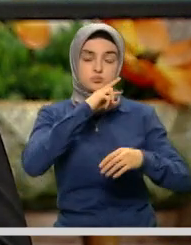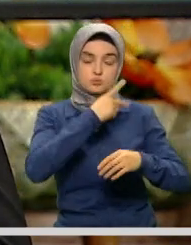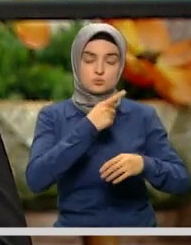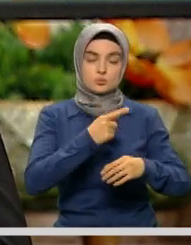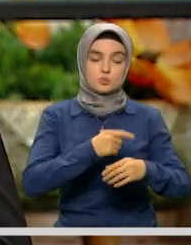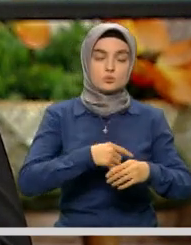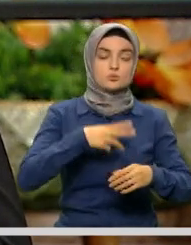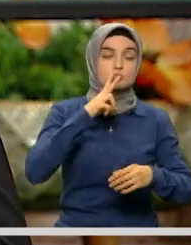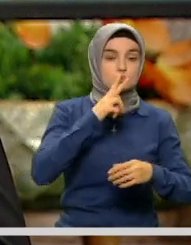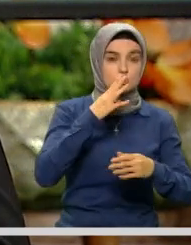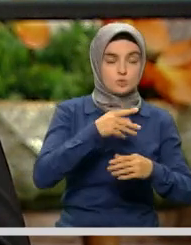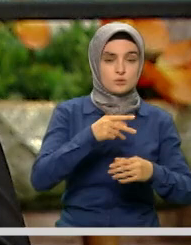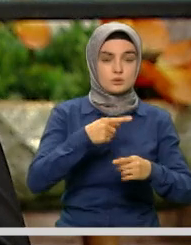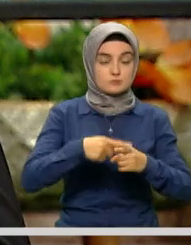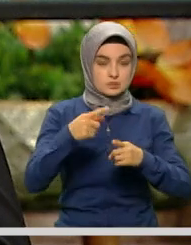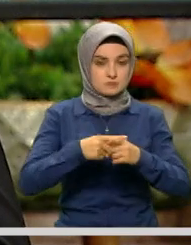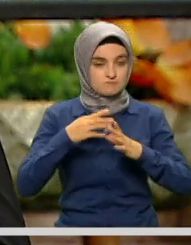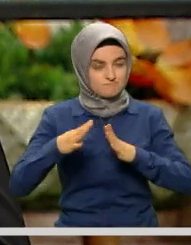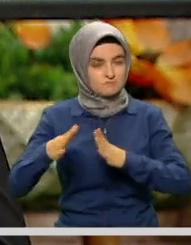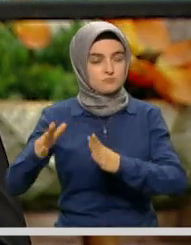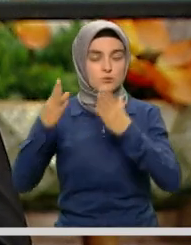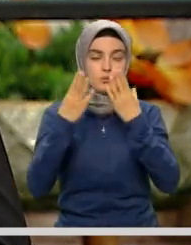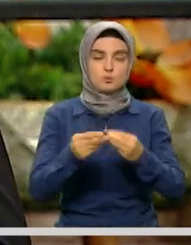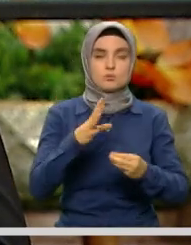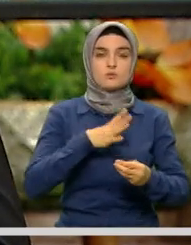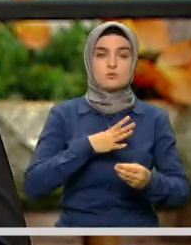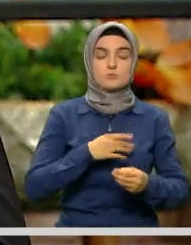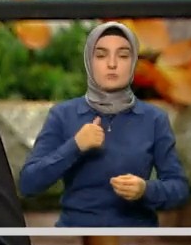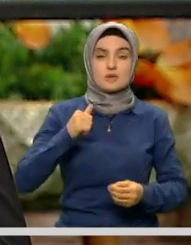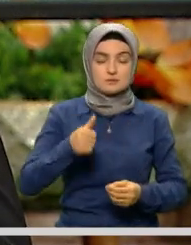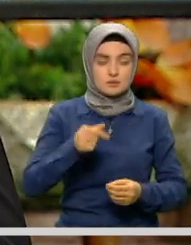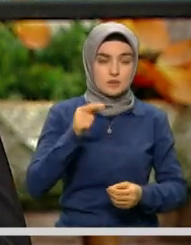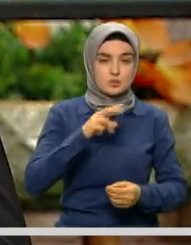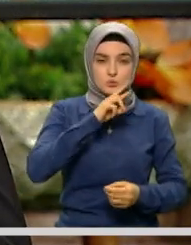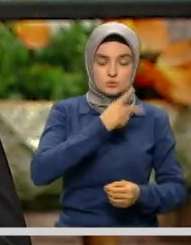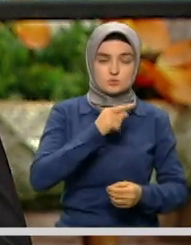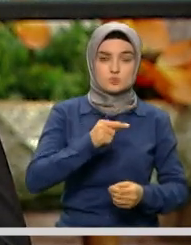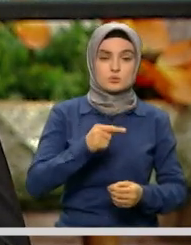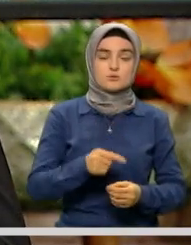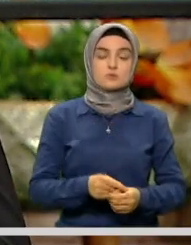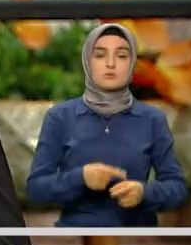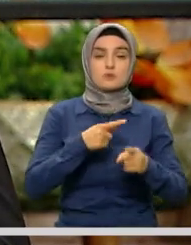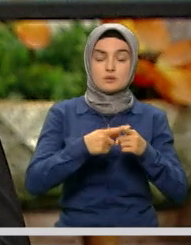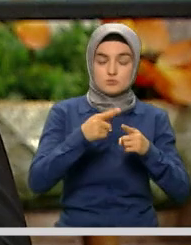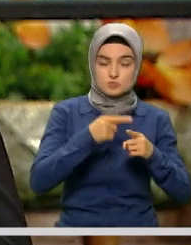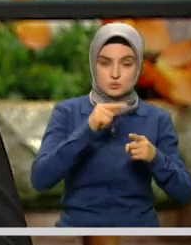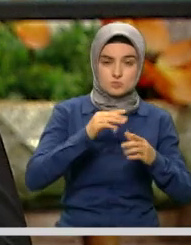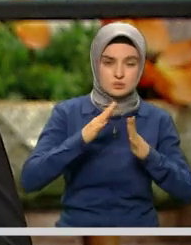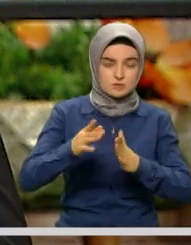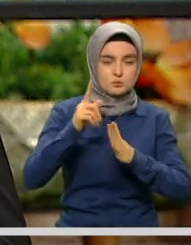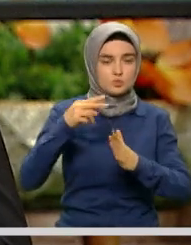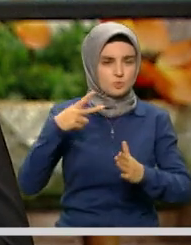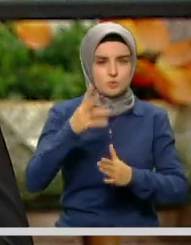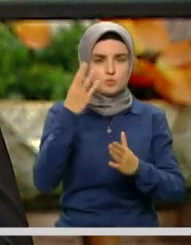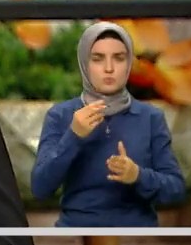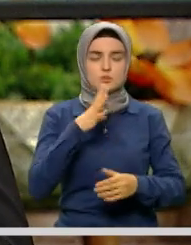da dönülmeyecek olan şirke kadar sizi götürebiliyor. Çünkü her günahta hani şirke giden bir yol var aslında.